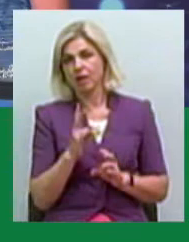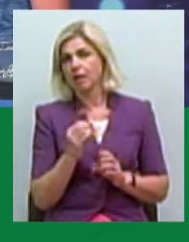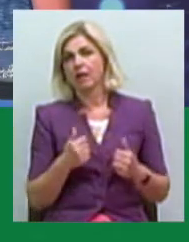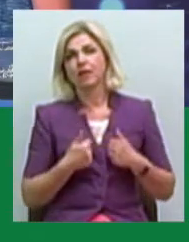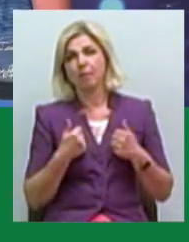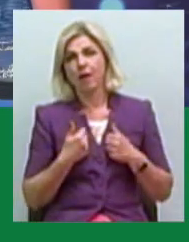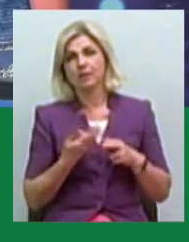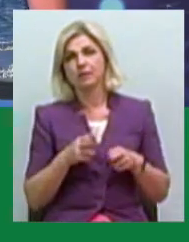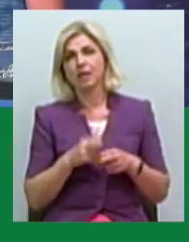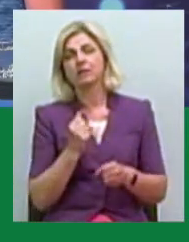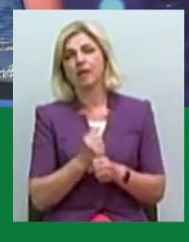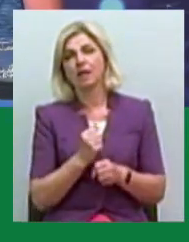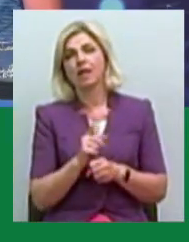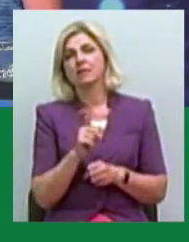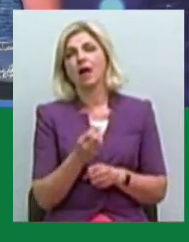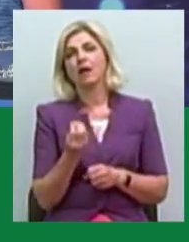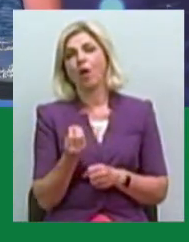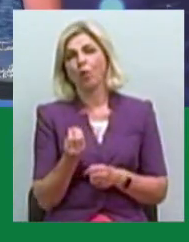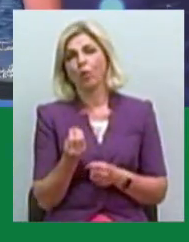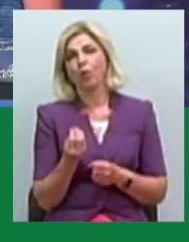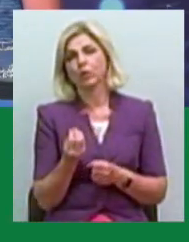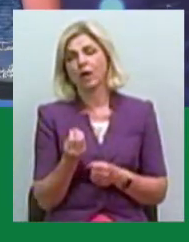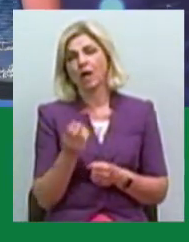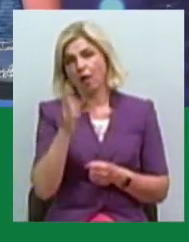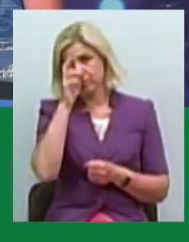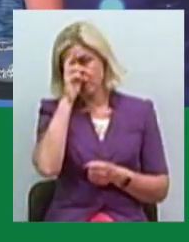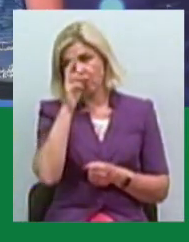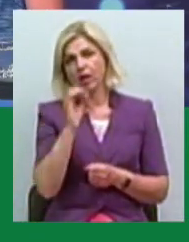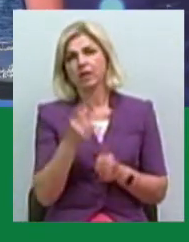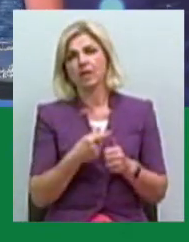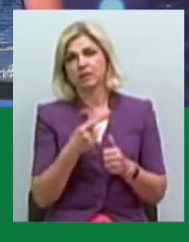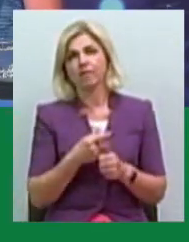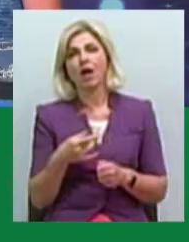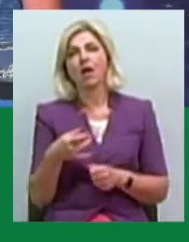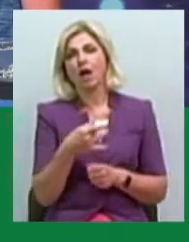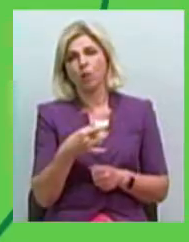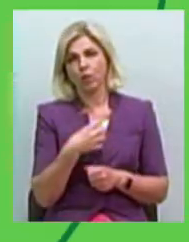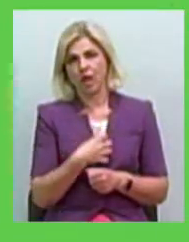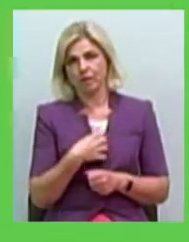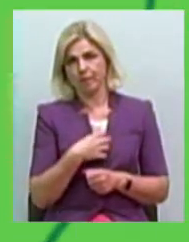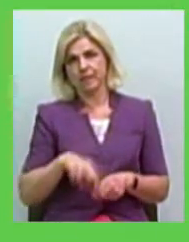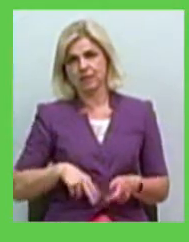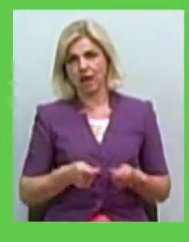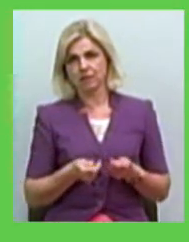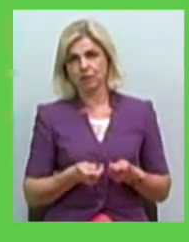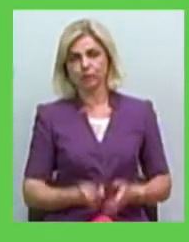це зробити за рахунок діючого законодавства і називати це райдержадміністраціями.